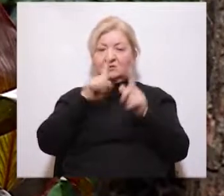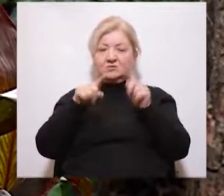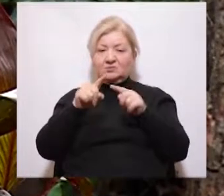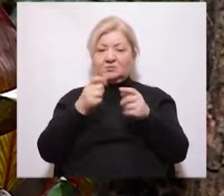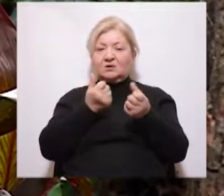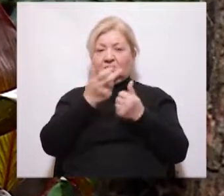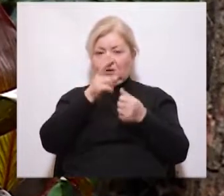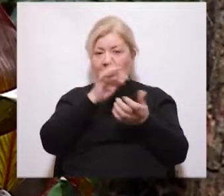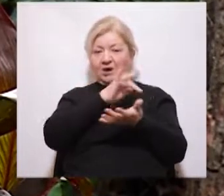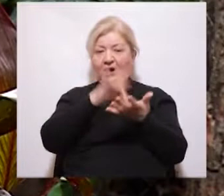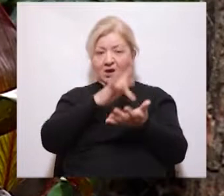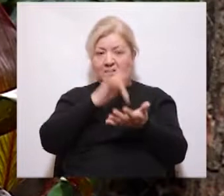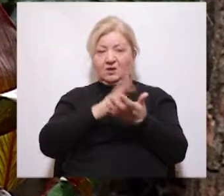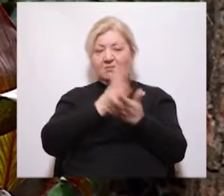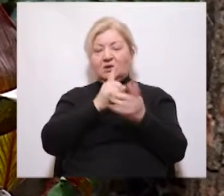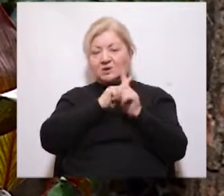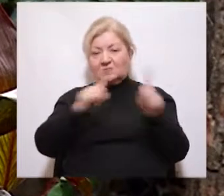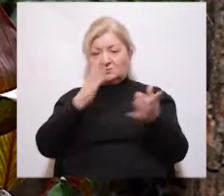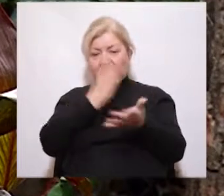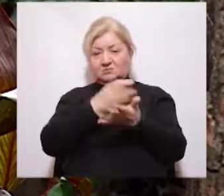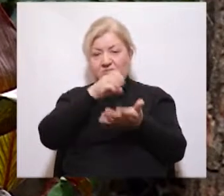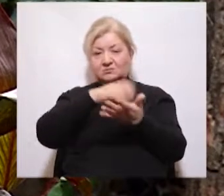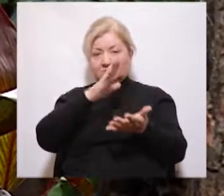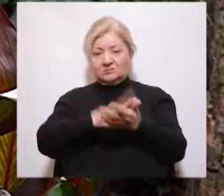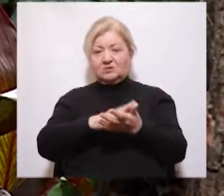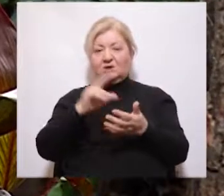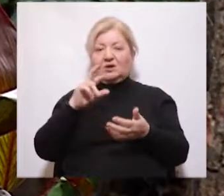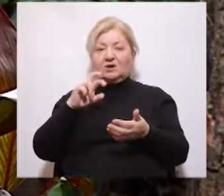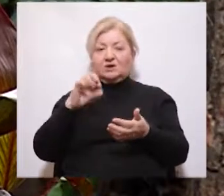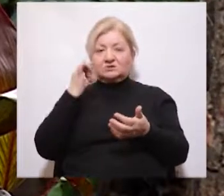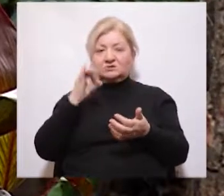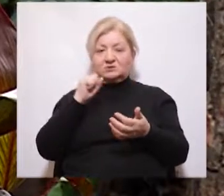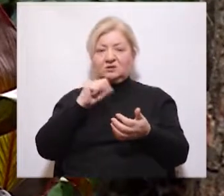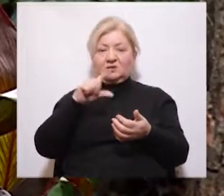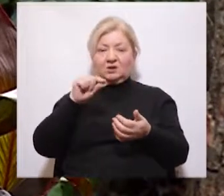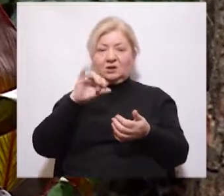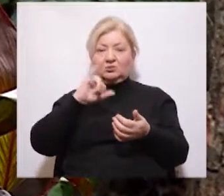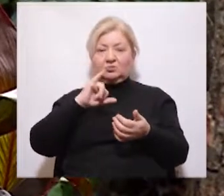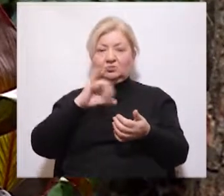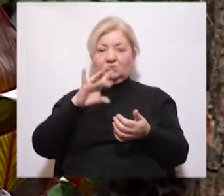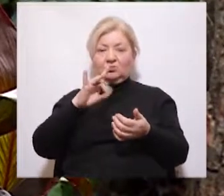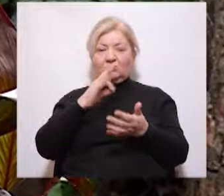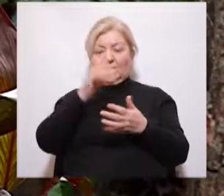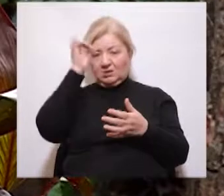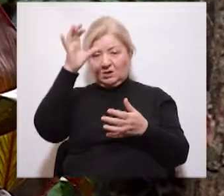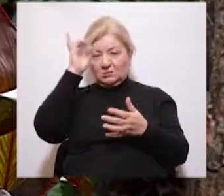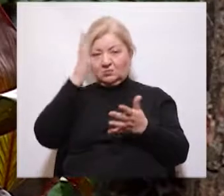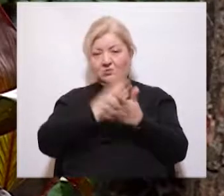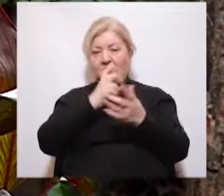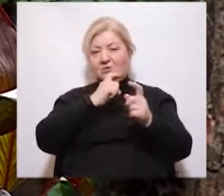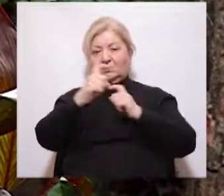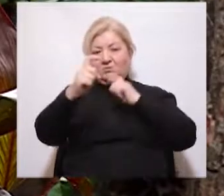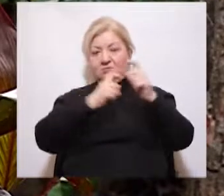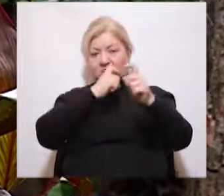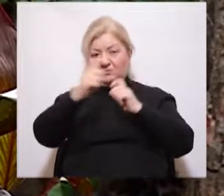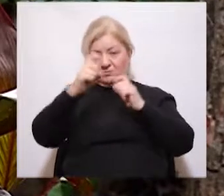გვაქვს ეს ტრანსპორტის ეს სახეობა, თუმცა განსაკუთრებული აღნიშვნის ღირსია სწორედ ჭიათურა, რომელიც საბაგირო გზებით არის სახელგანთქმული.